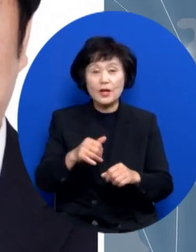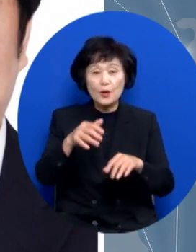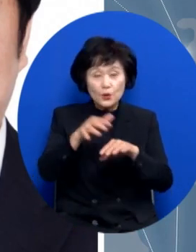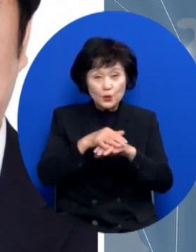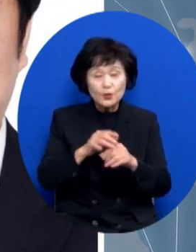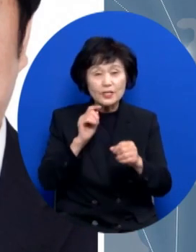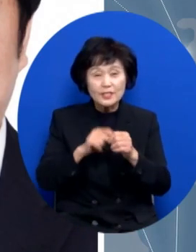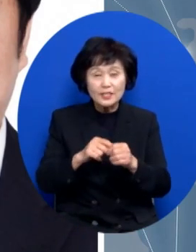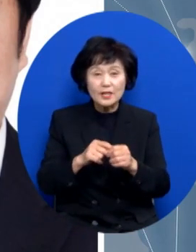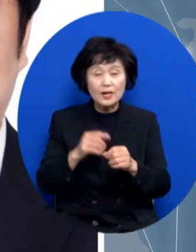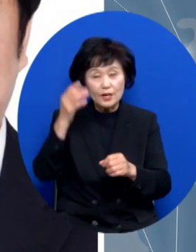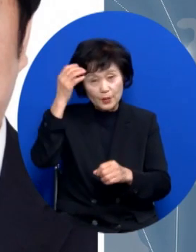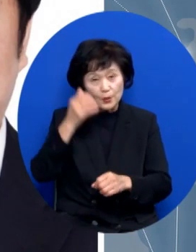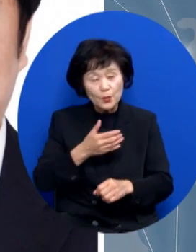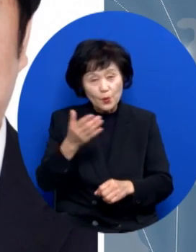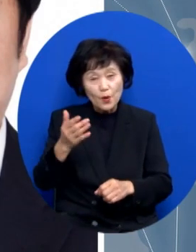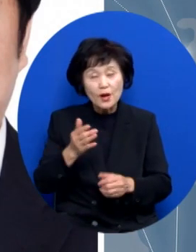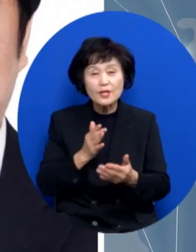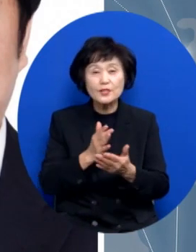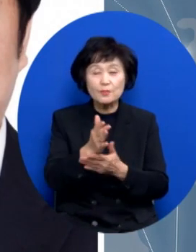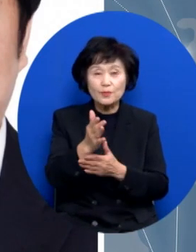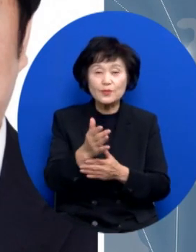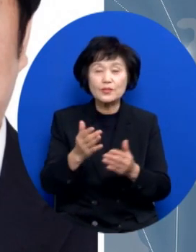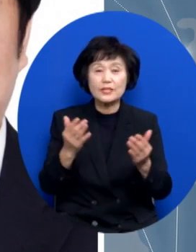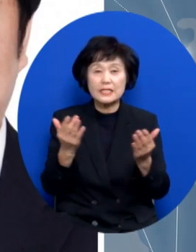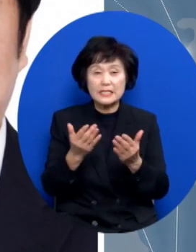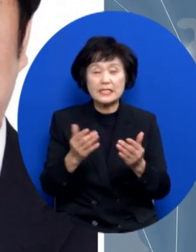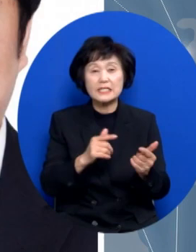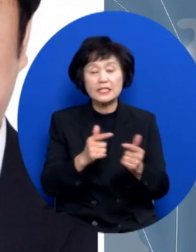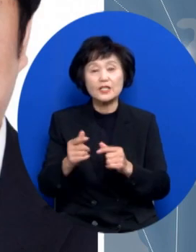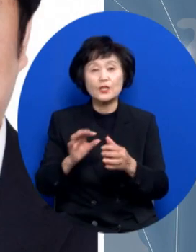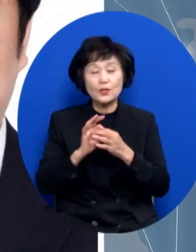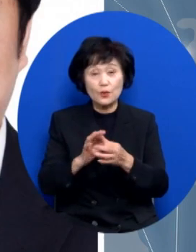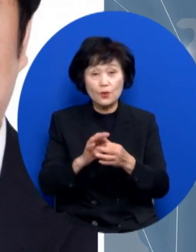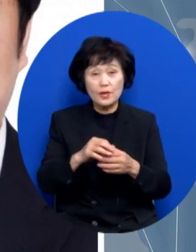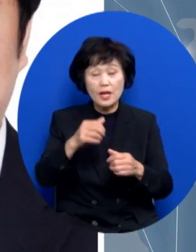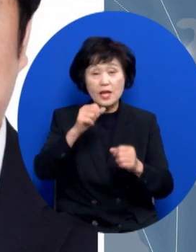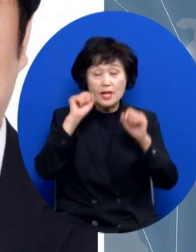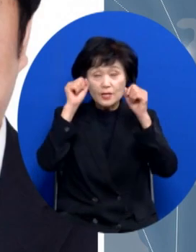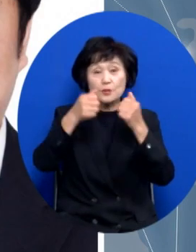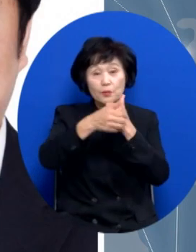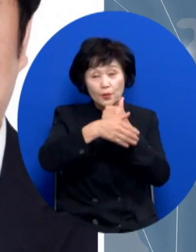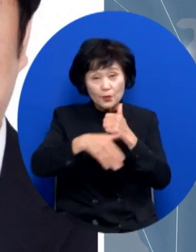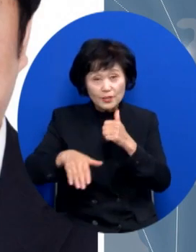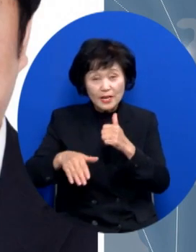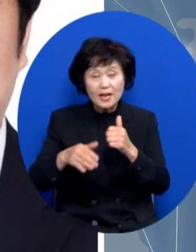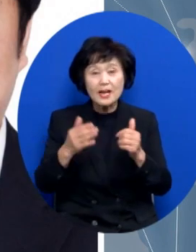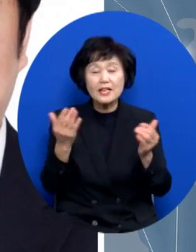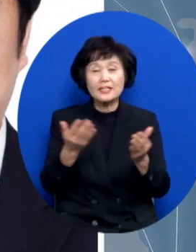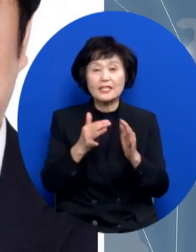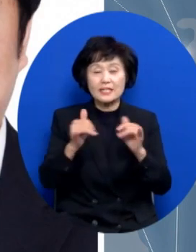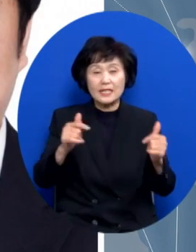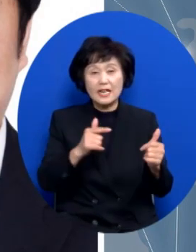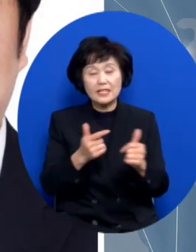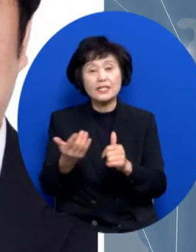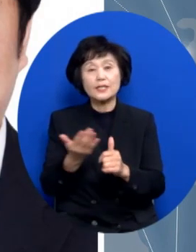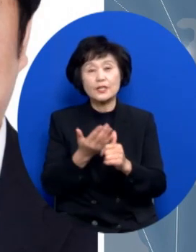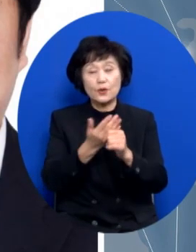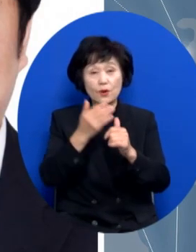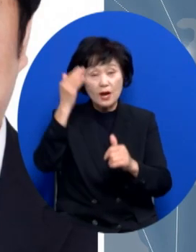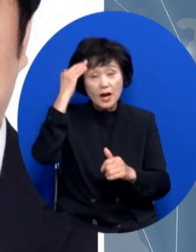전문적인 운영을 통해 스포츠인들의 보그마와 스포츠 선교사역자 양성을 하고 한국교회